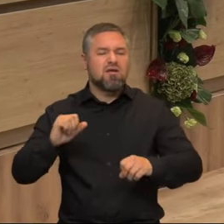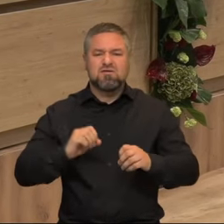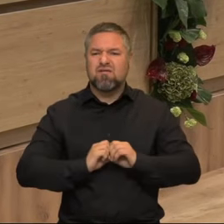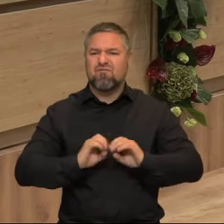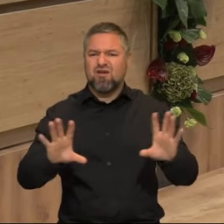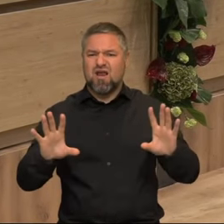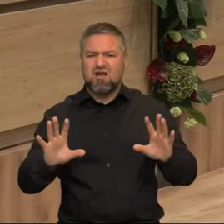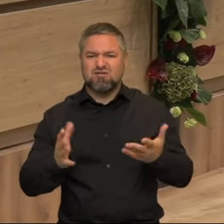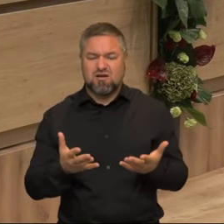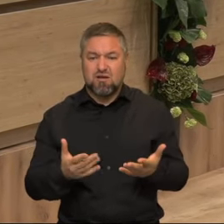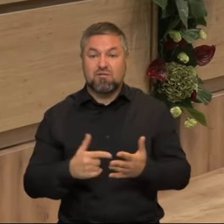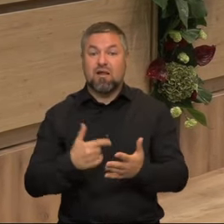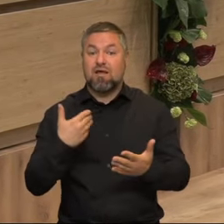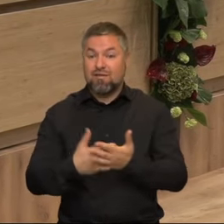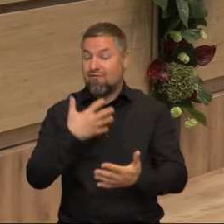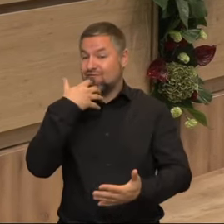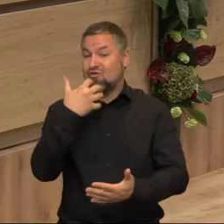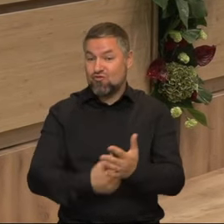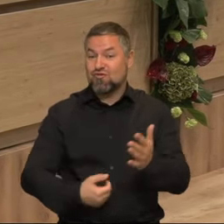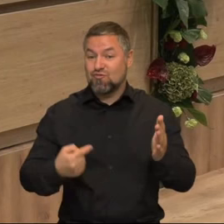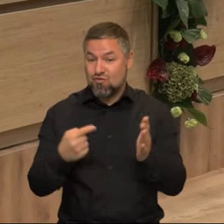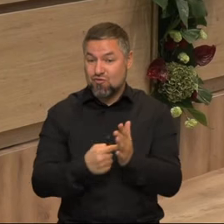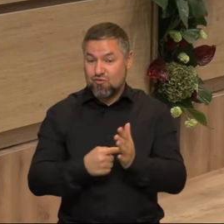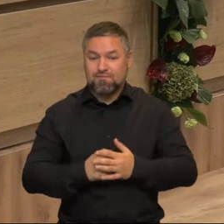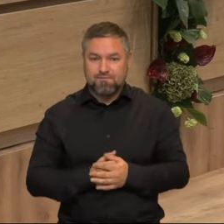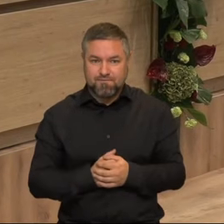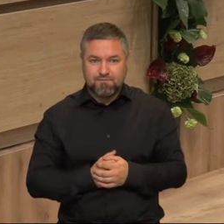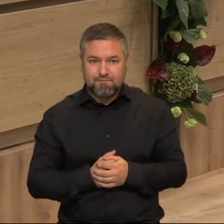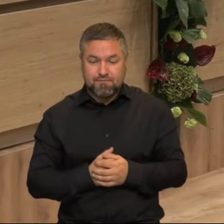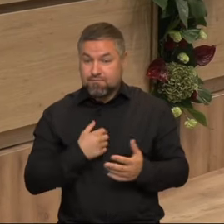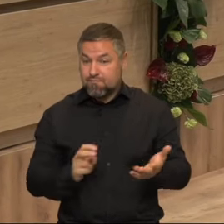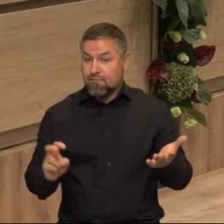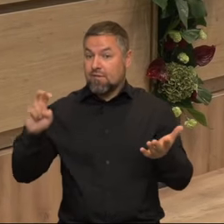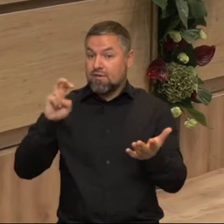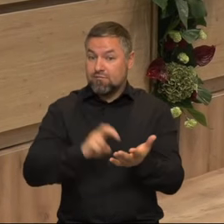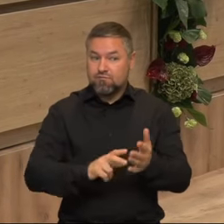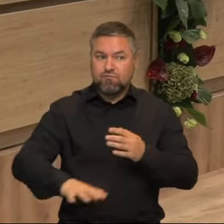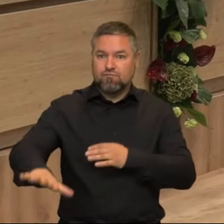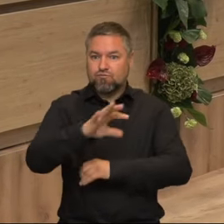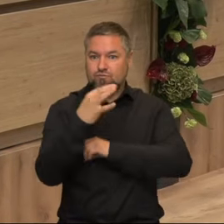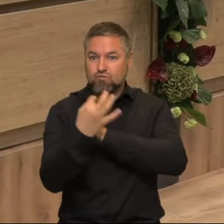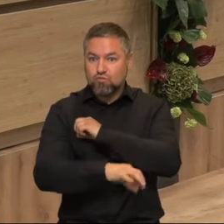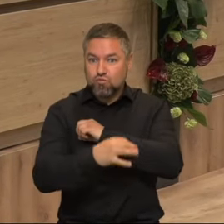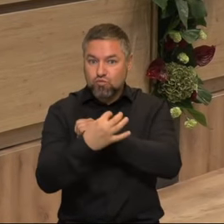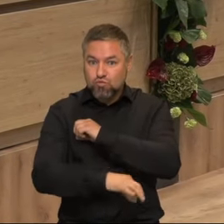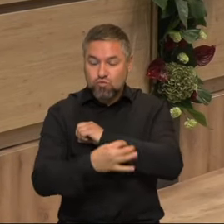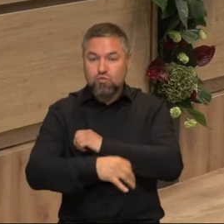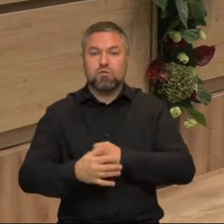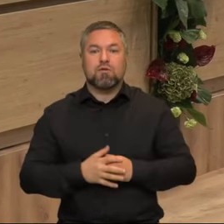jasna. Dlatego korzystajmy z tego. Wstępujecie dzisiaj w szeregi studentów